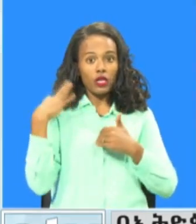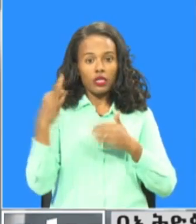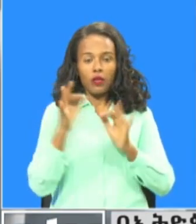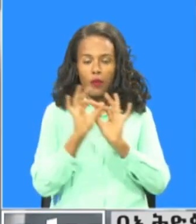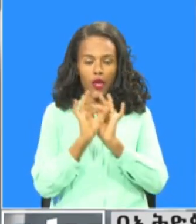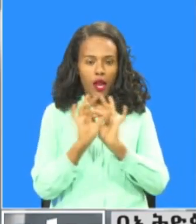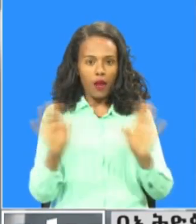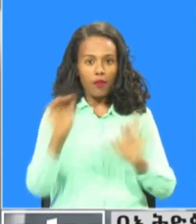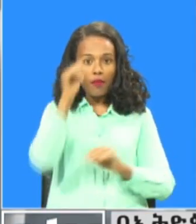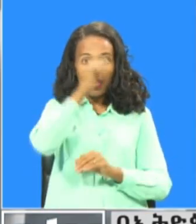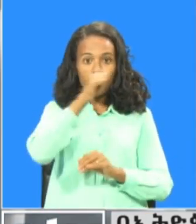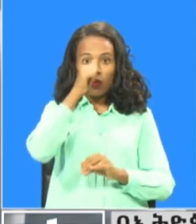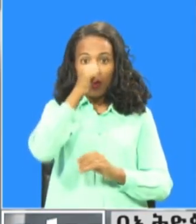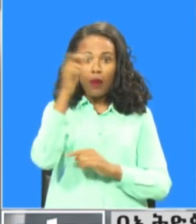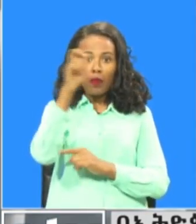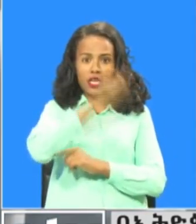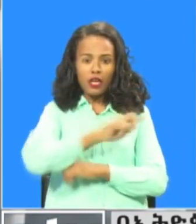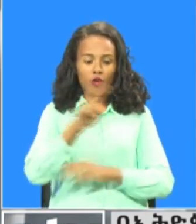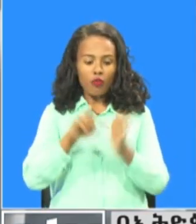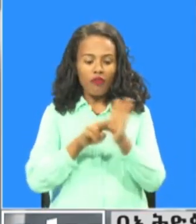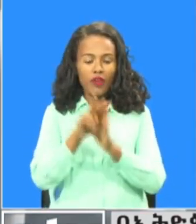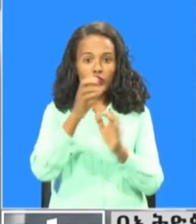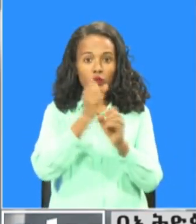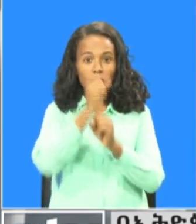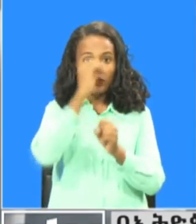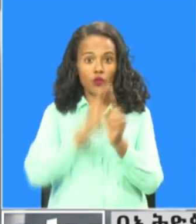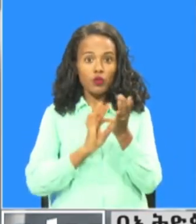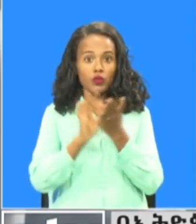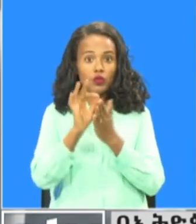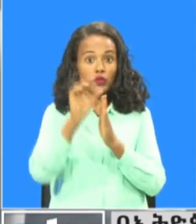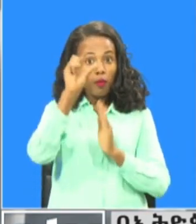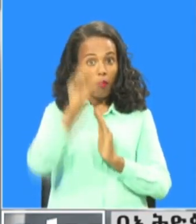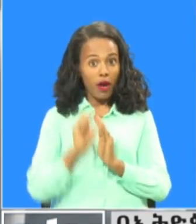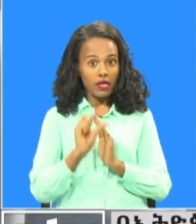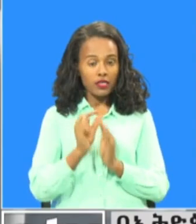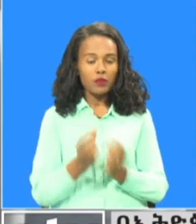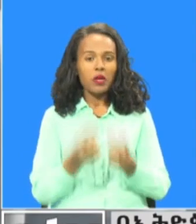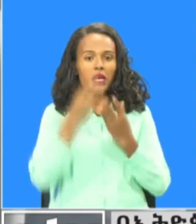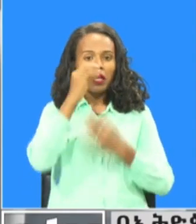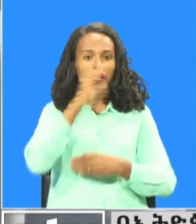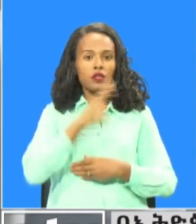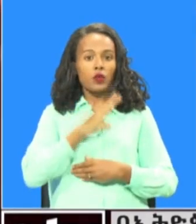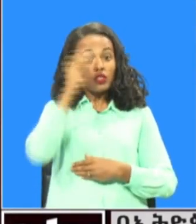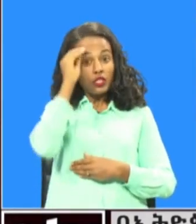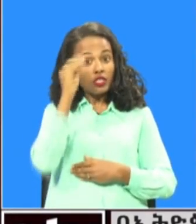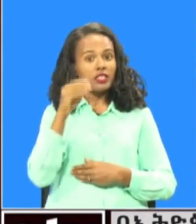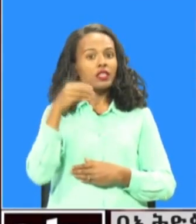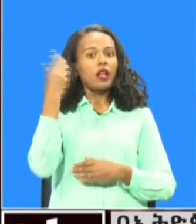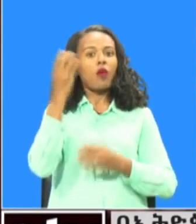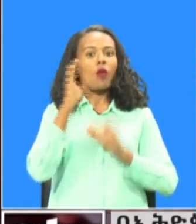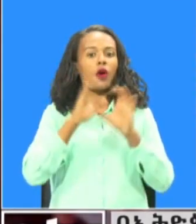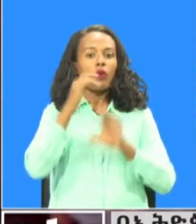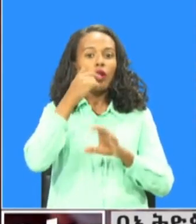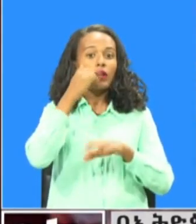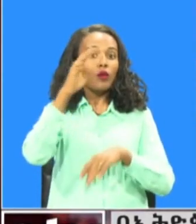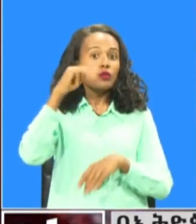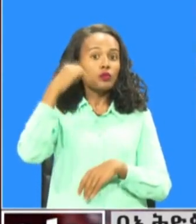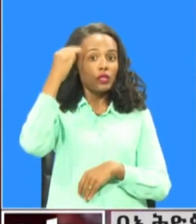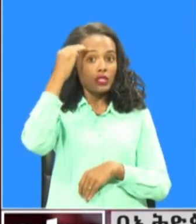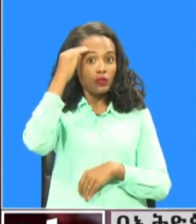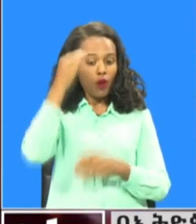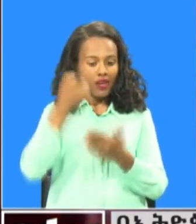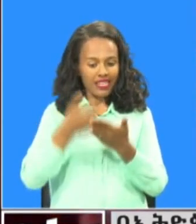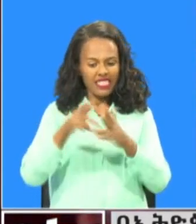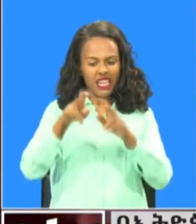የሉም። በኢትዮጵያ በየቀኑ በቫይረሱ የሚያዙ ሰዎች ቁጥር ማነስ በርካታ ሰዎች እንዲዘናጉ አድርጓል ያሉት ሚኒስትሯ፣